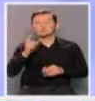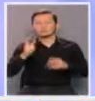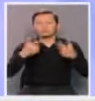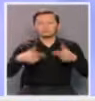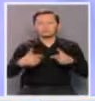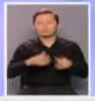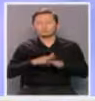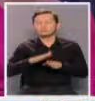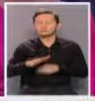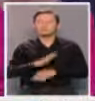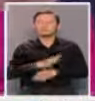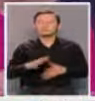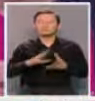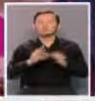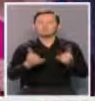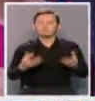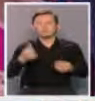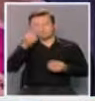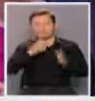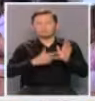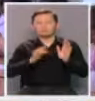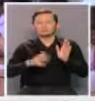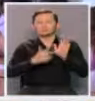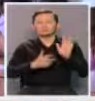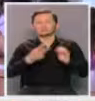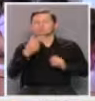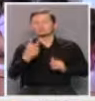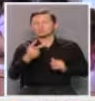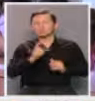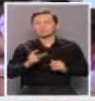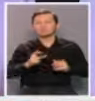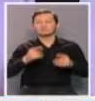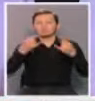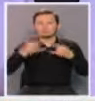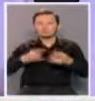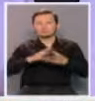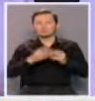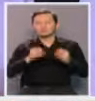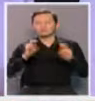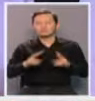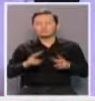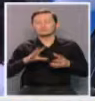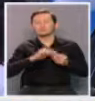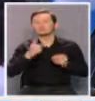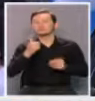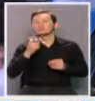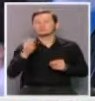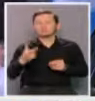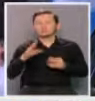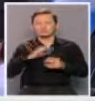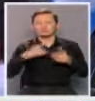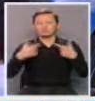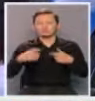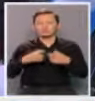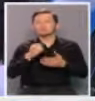өз деңгейлерін анықтаған. Ал осы жылы 8802 адамды диагностикалық, 112-сін сертификаттық тестілеуден өткізу